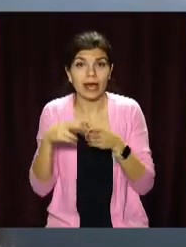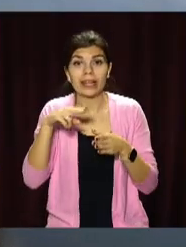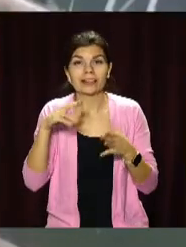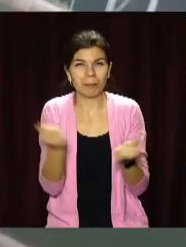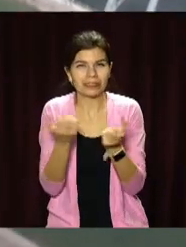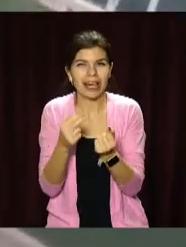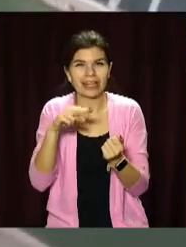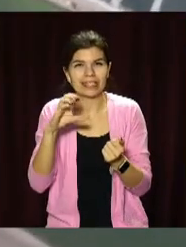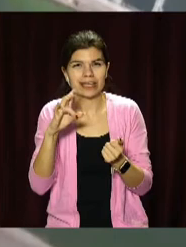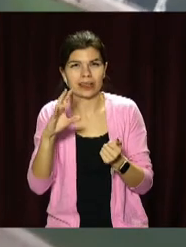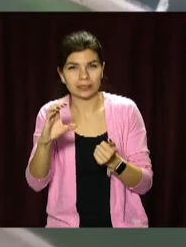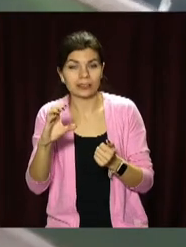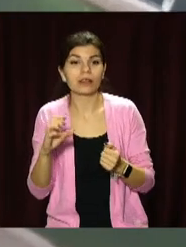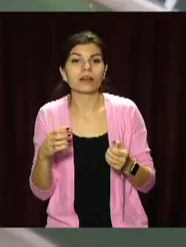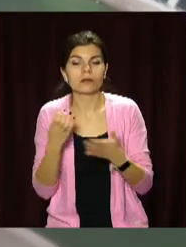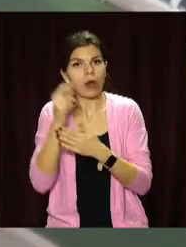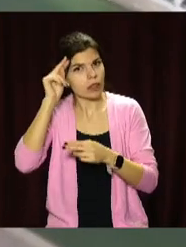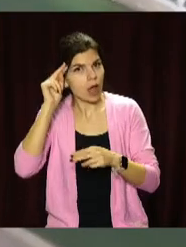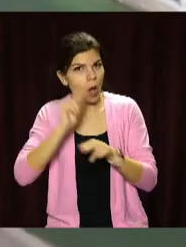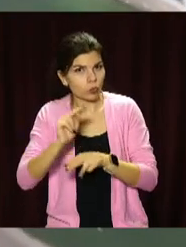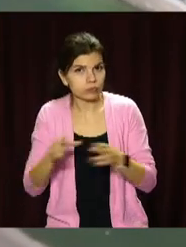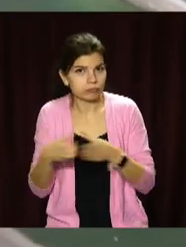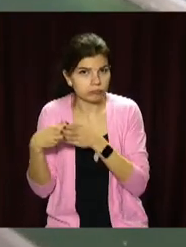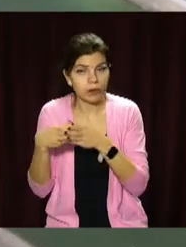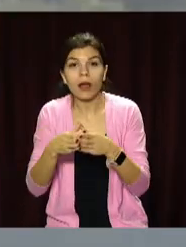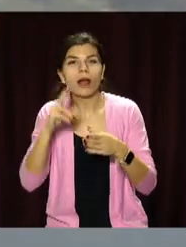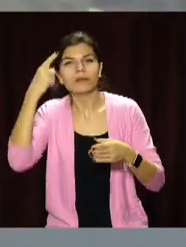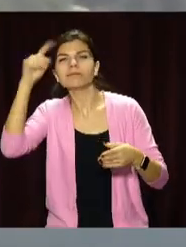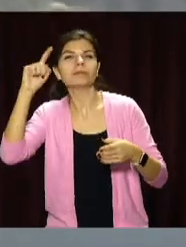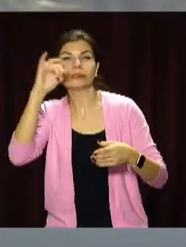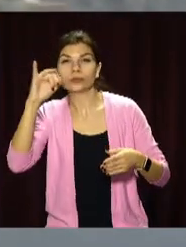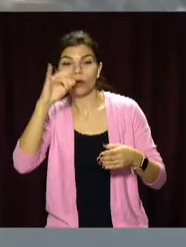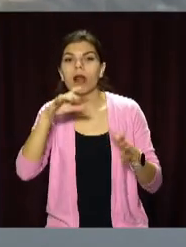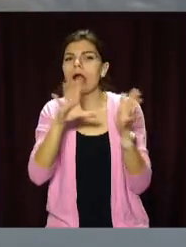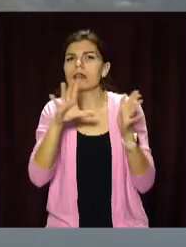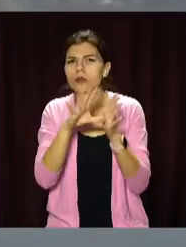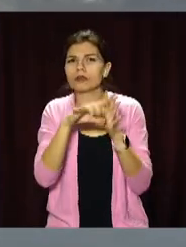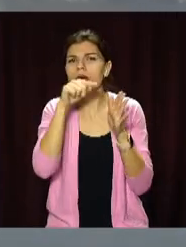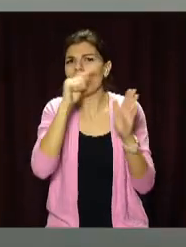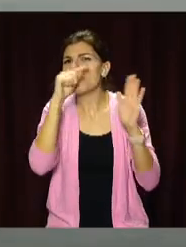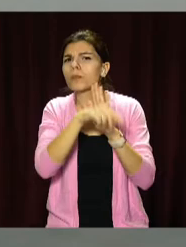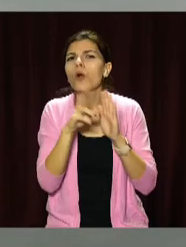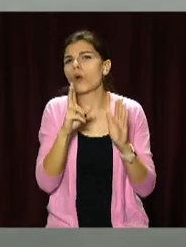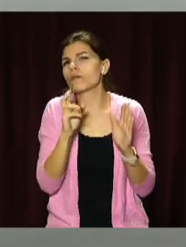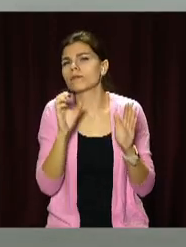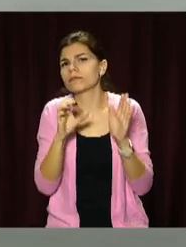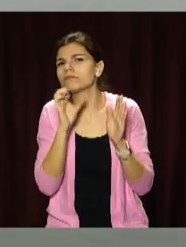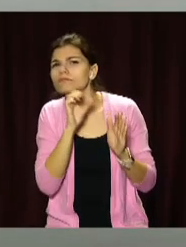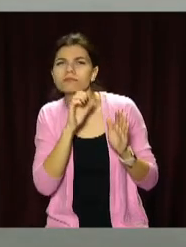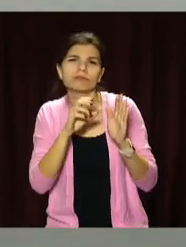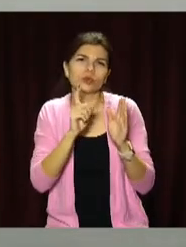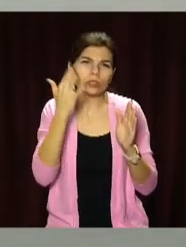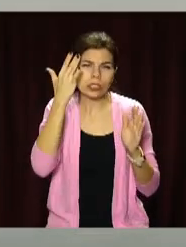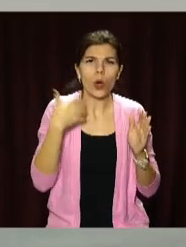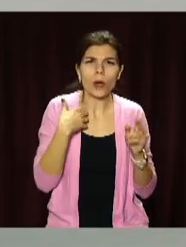ДСНСниками та військовими провели спільні навчання. За легендою, на одну з гідроелектростанцій вдерлися зловмисники і намагалися вивести